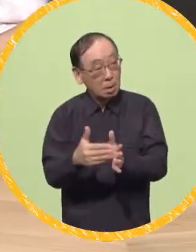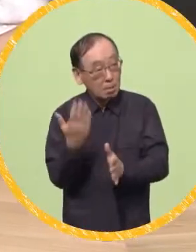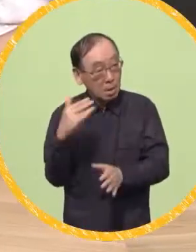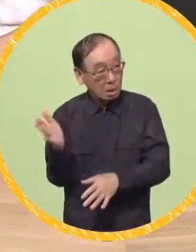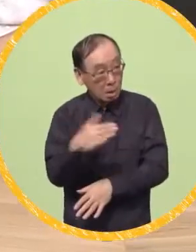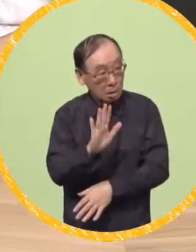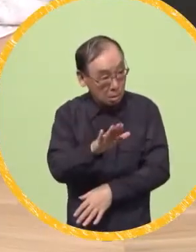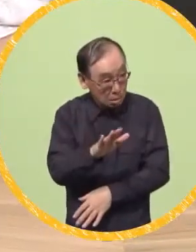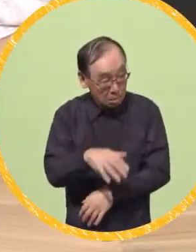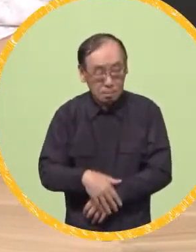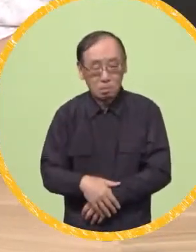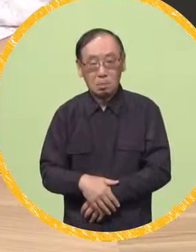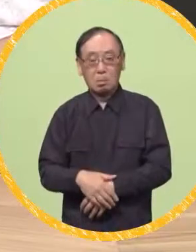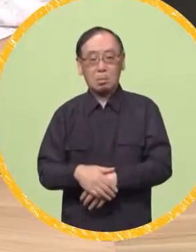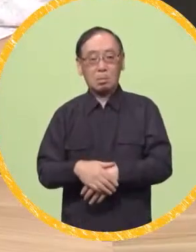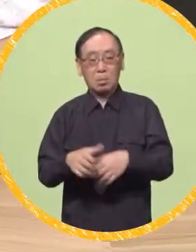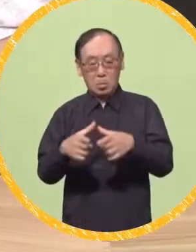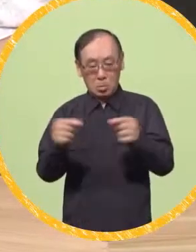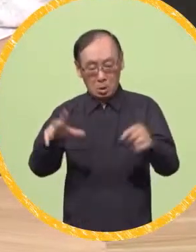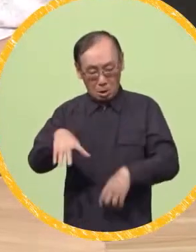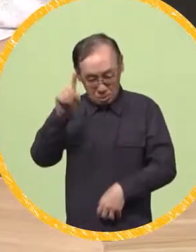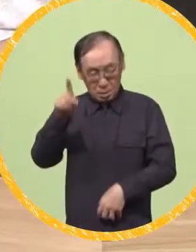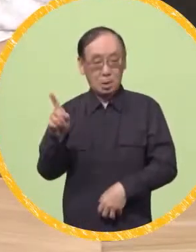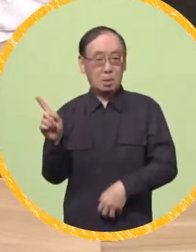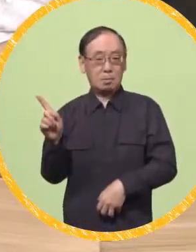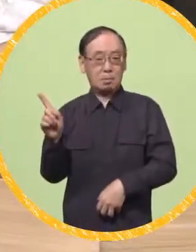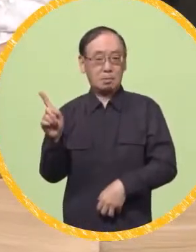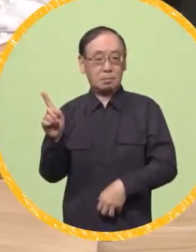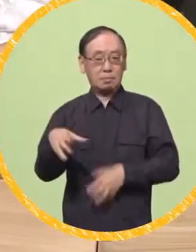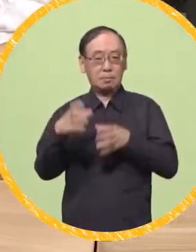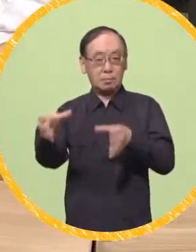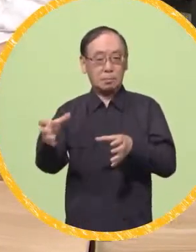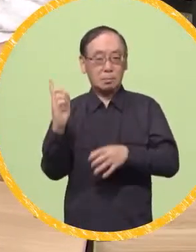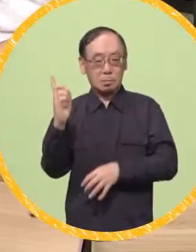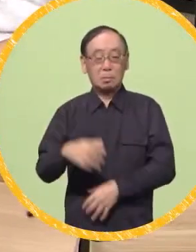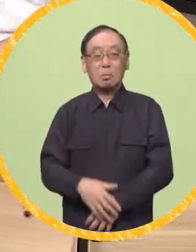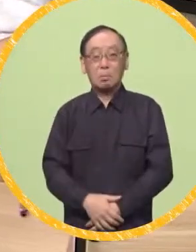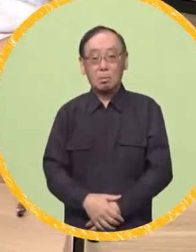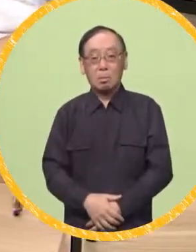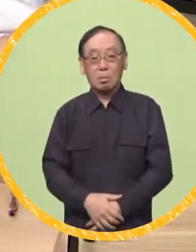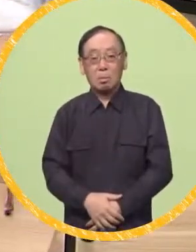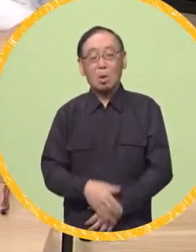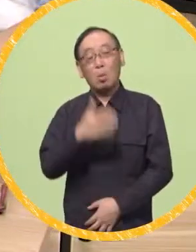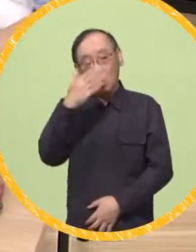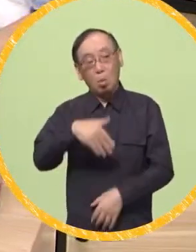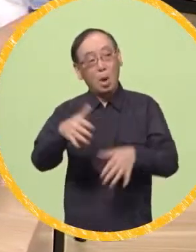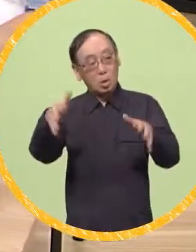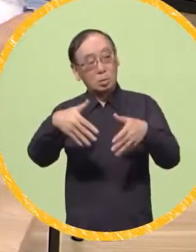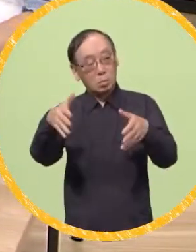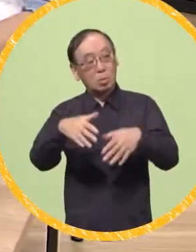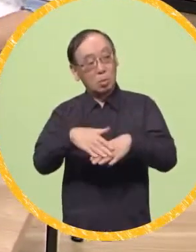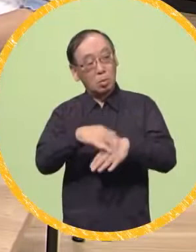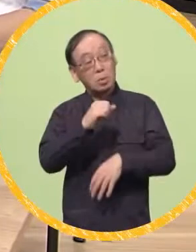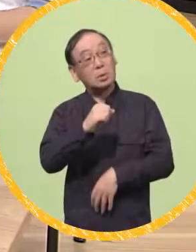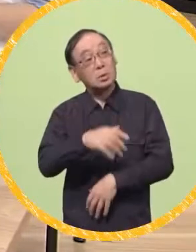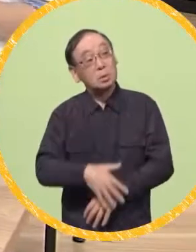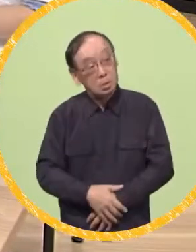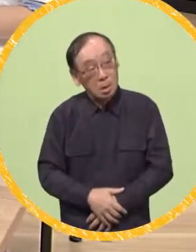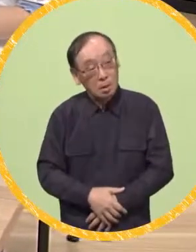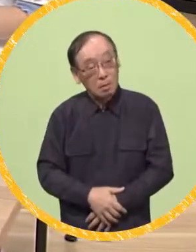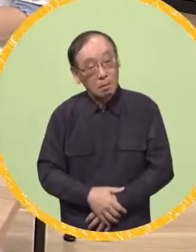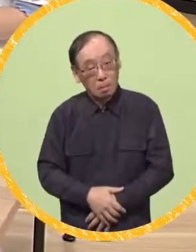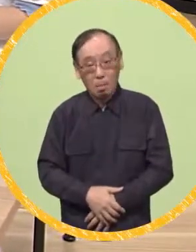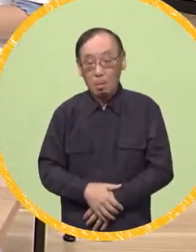かあってこれ国内で初めてますねそうなんですねもし庫に入って集めるとねいいですよねえこれからどんどん広め